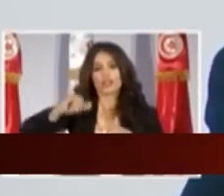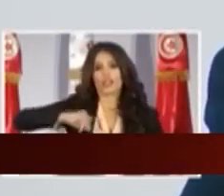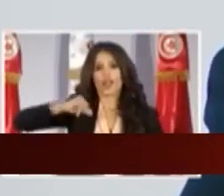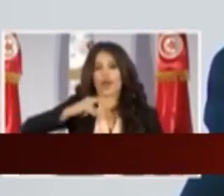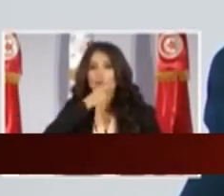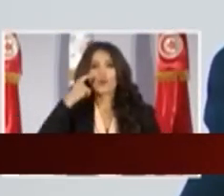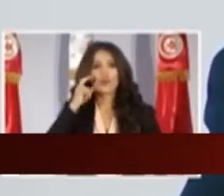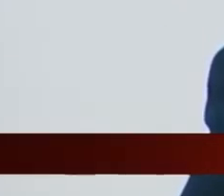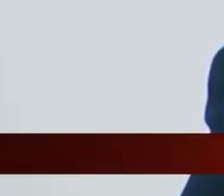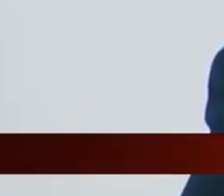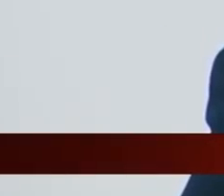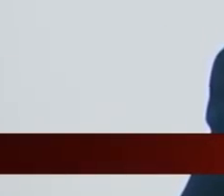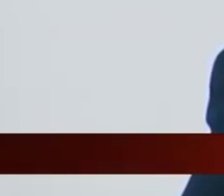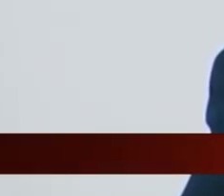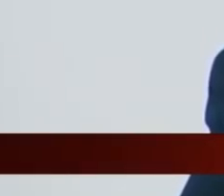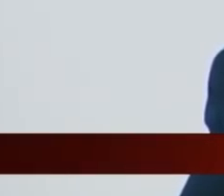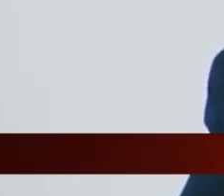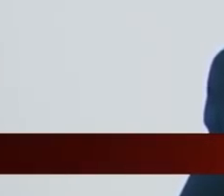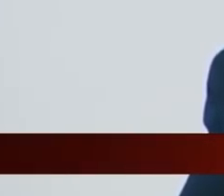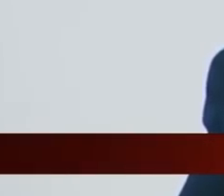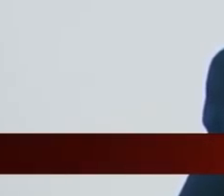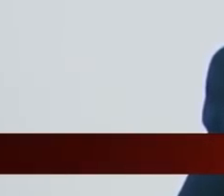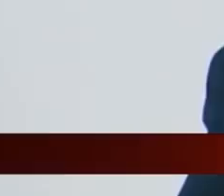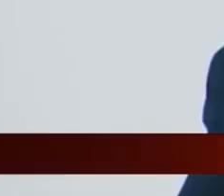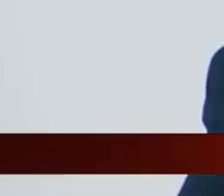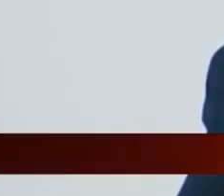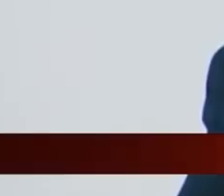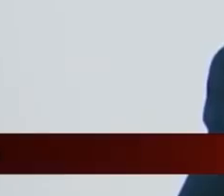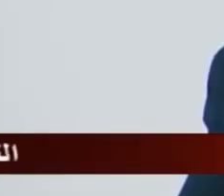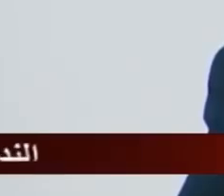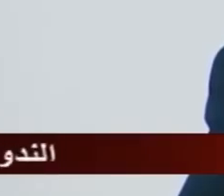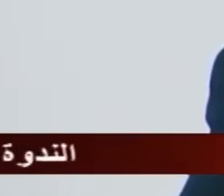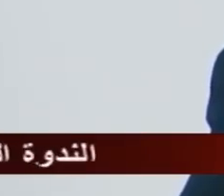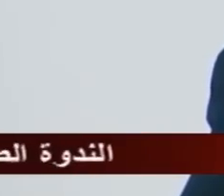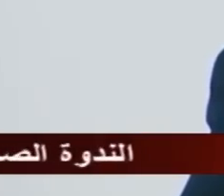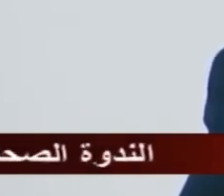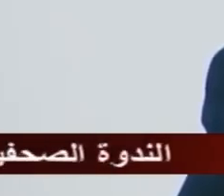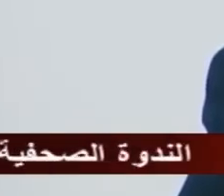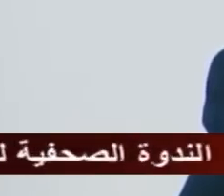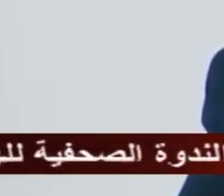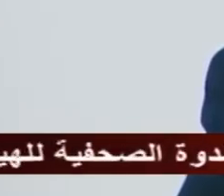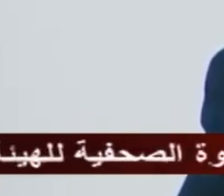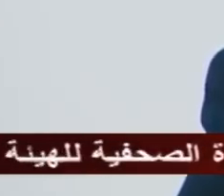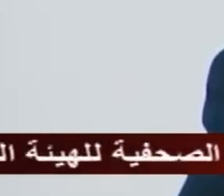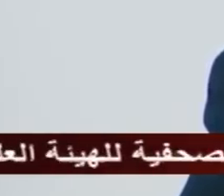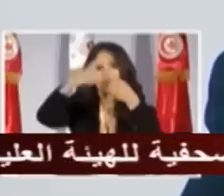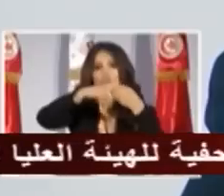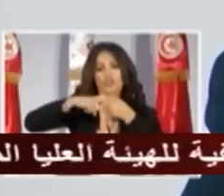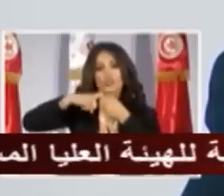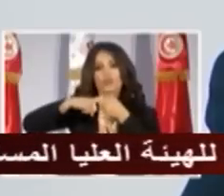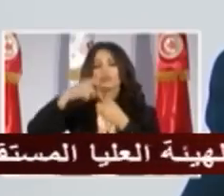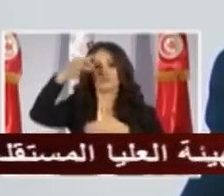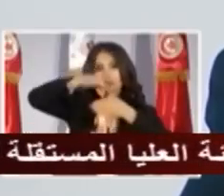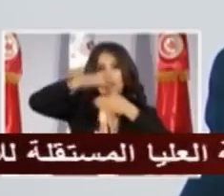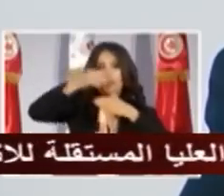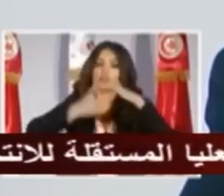2 10 نوفمبر كان من المقرر ان هم يشاركوا في الانتخابات الرئاسيه